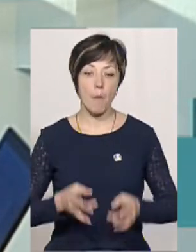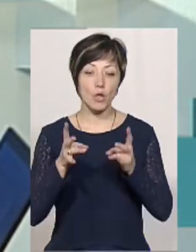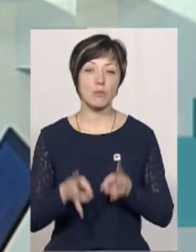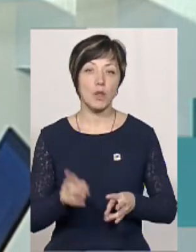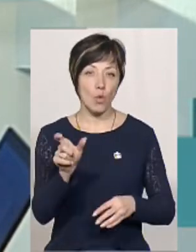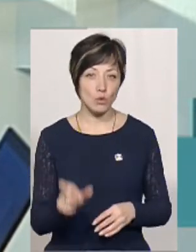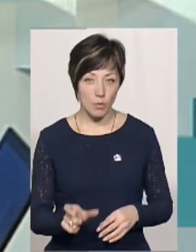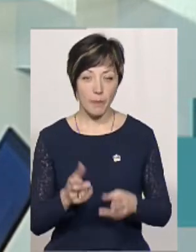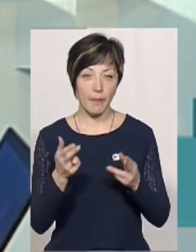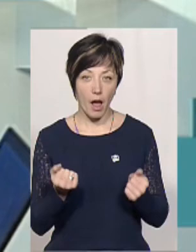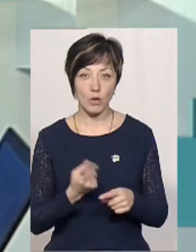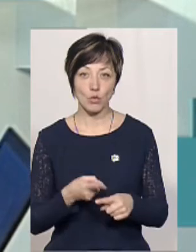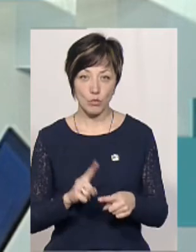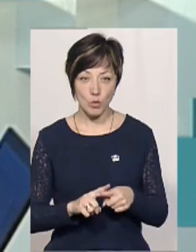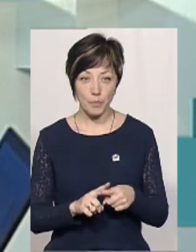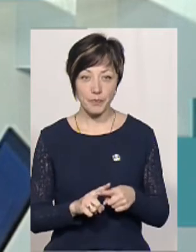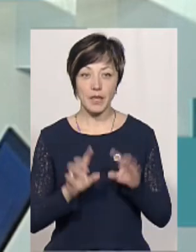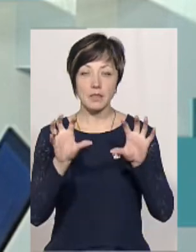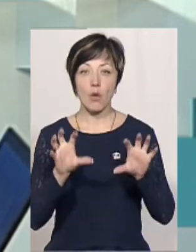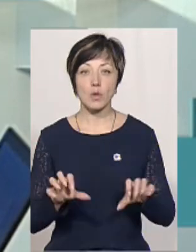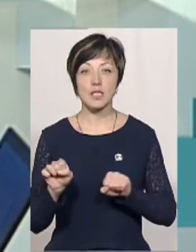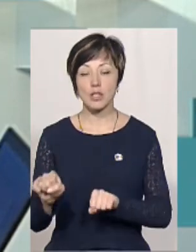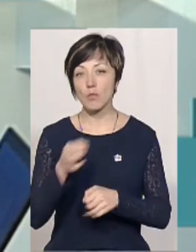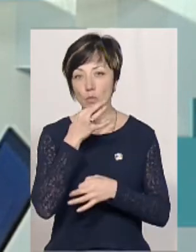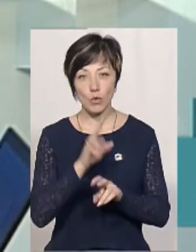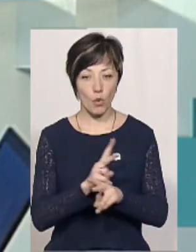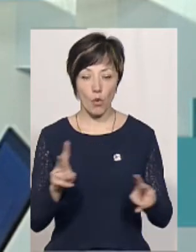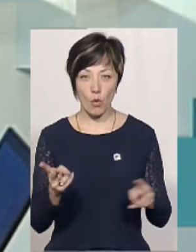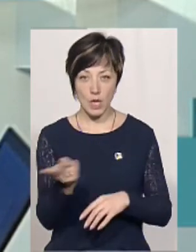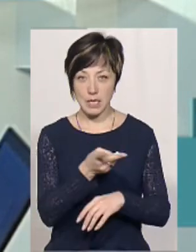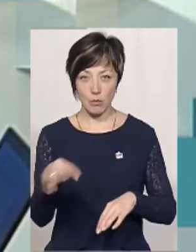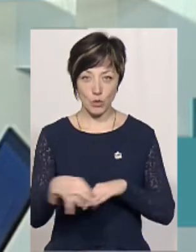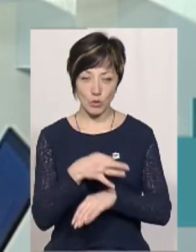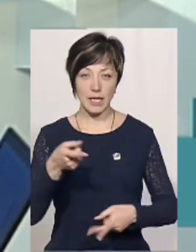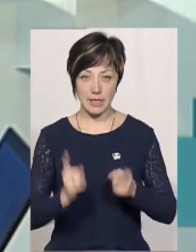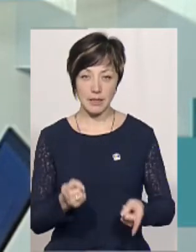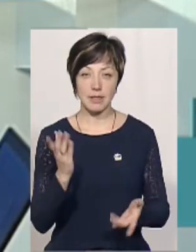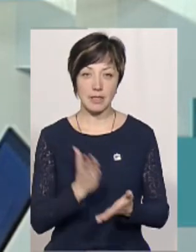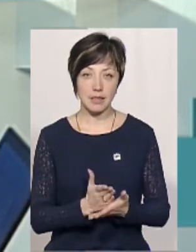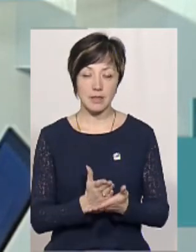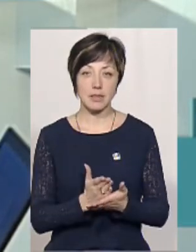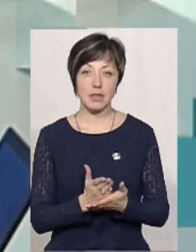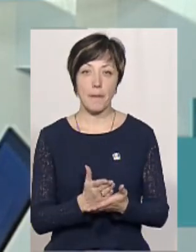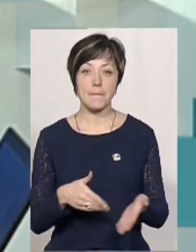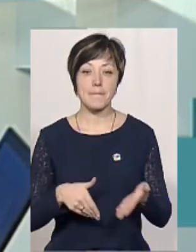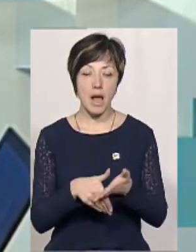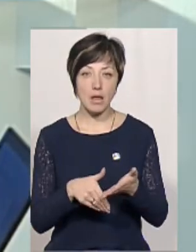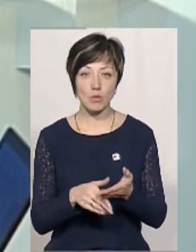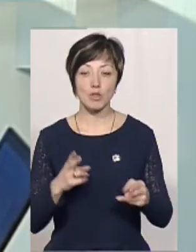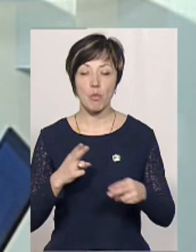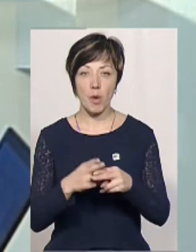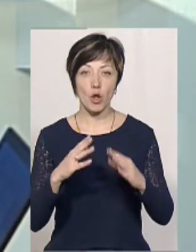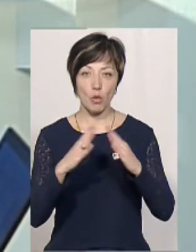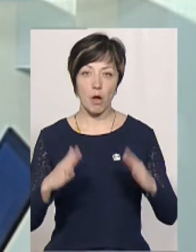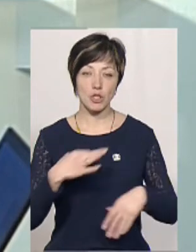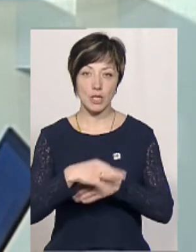особи. Так, тому даний закон захищає будь-кого із подружжя, і так дійсно є методи з приводу